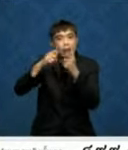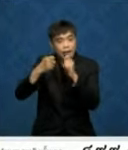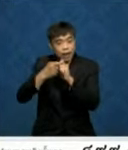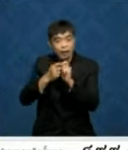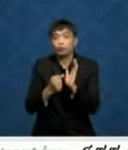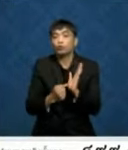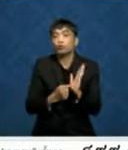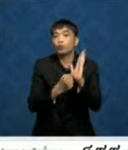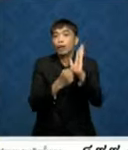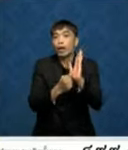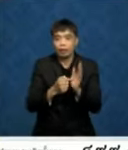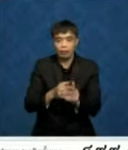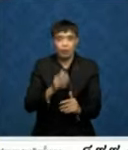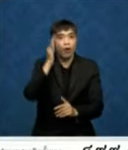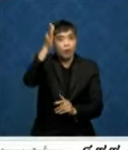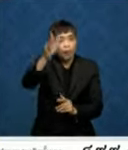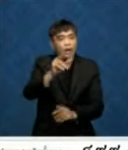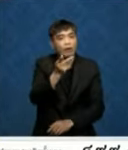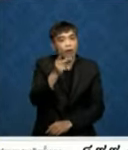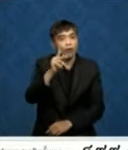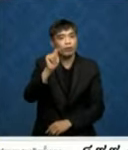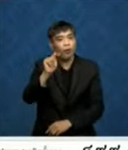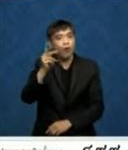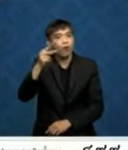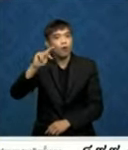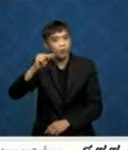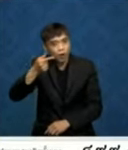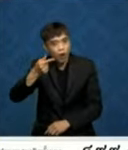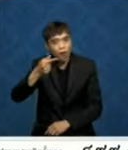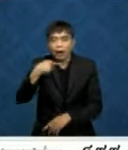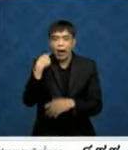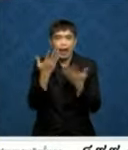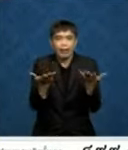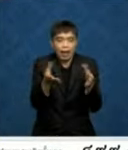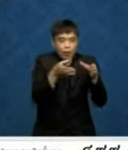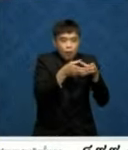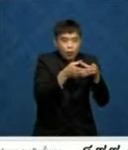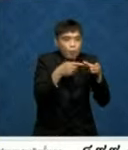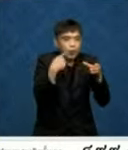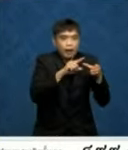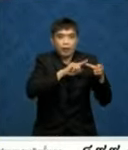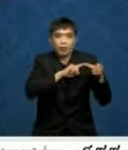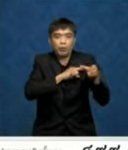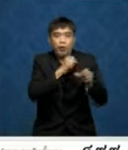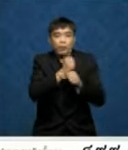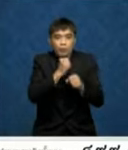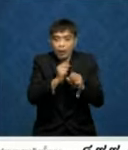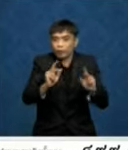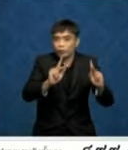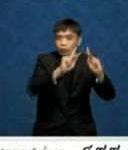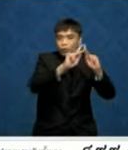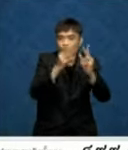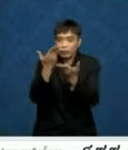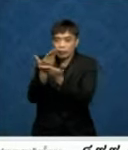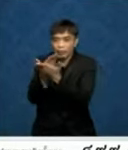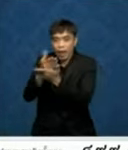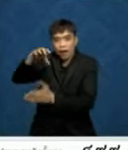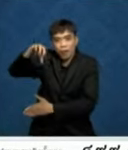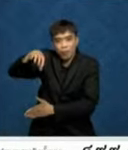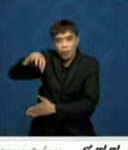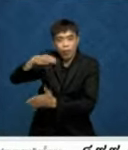าในต่อไปหรือว่าเป็นเรื่องของคตง.อะไรก็ตามเนี่ยครับผู้เกี่ยวข้องทั้งในฝ่ายการเมืองและฝ่ายประจำโดยเฉพาะกระทรวงการคลังและสำนักงบประมาณเนี่ยดังที่ท่